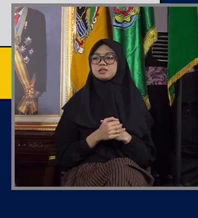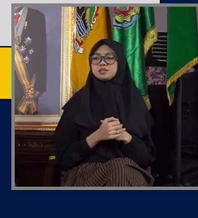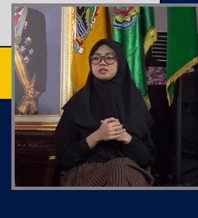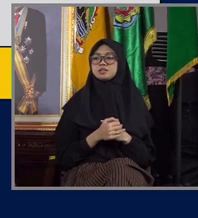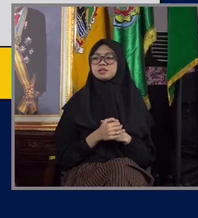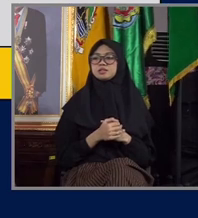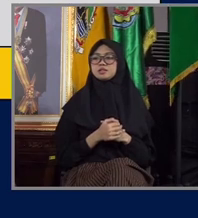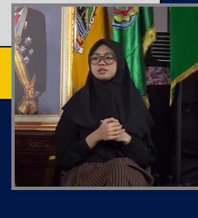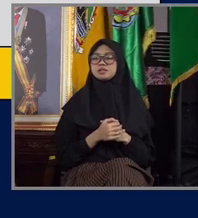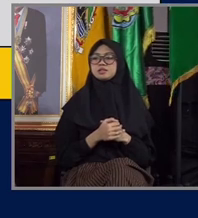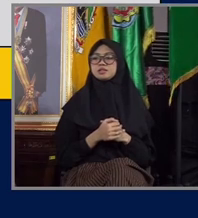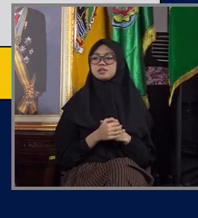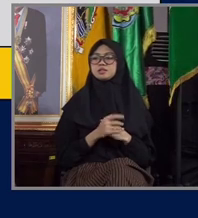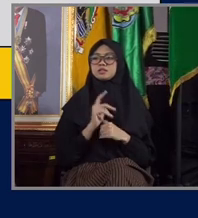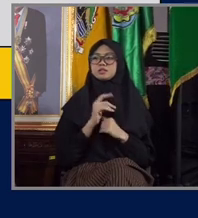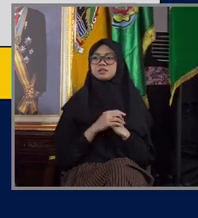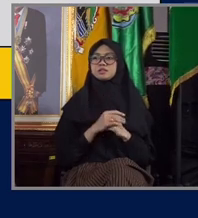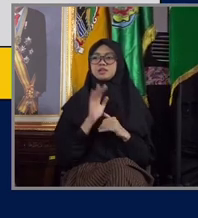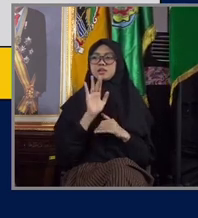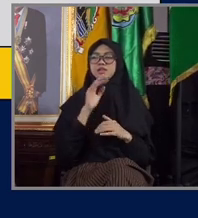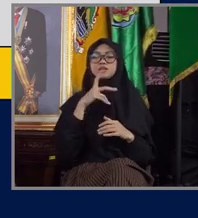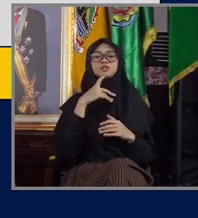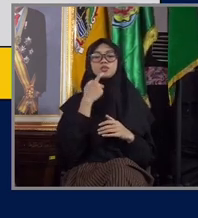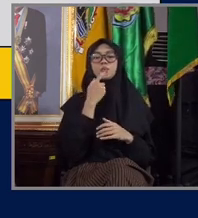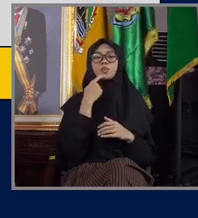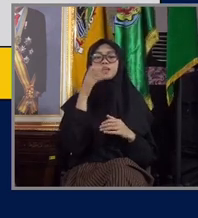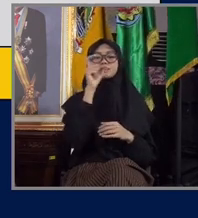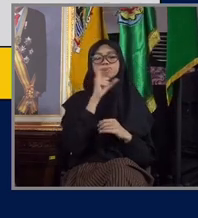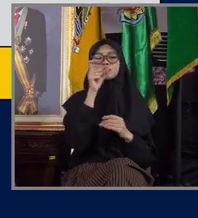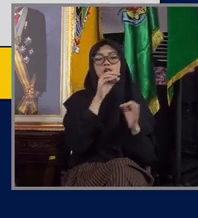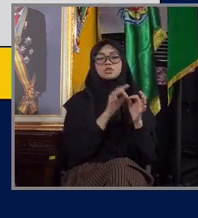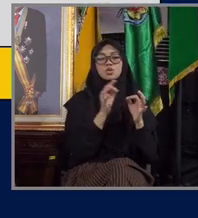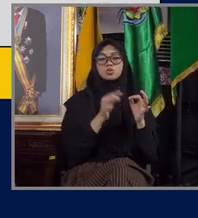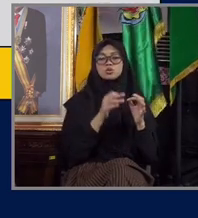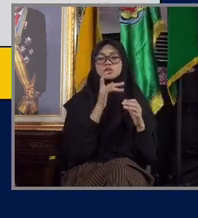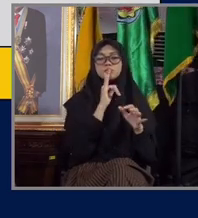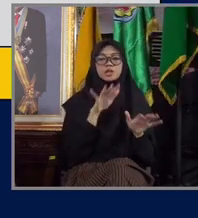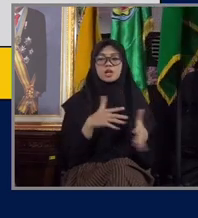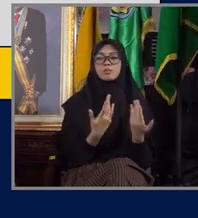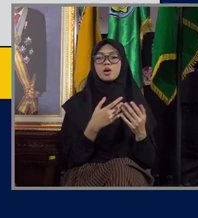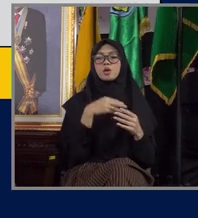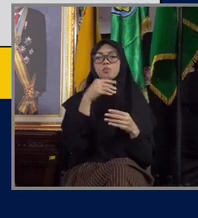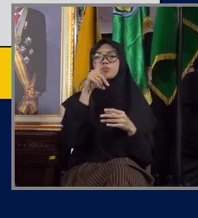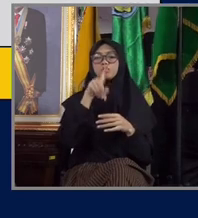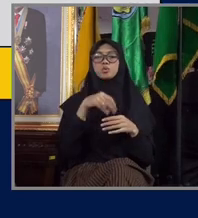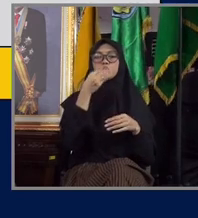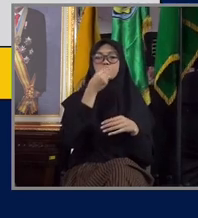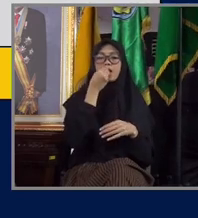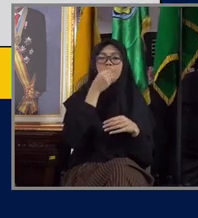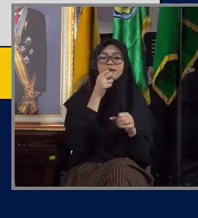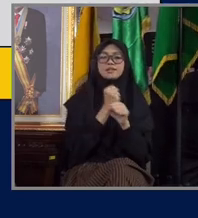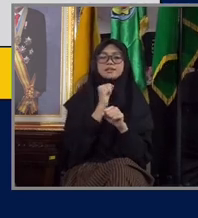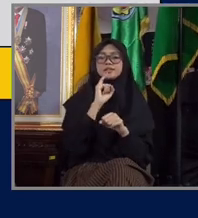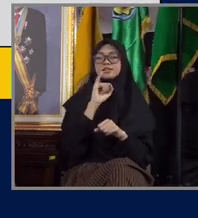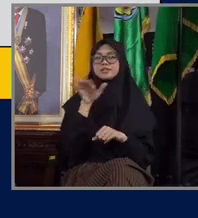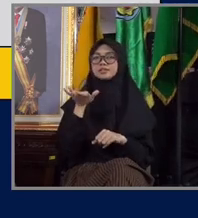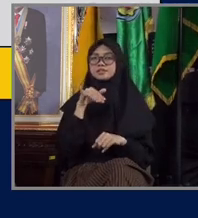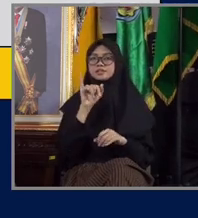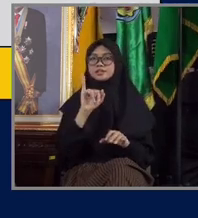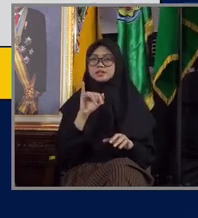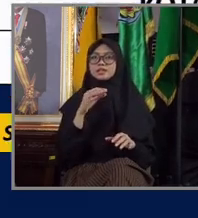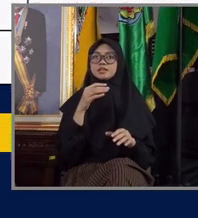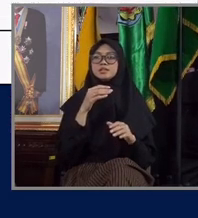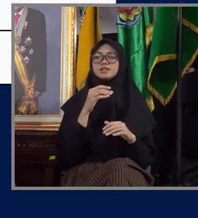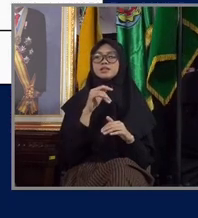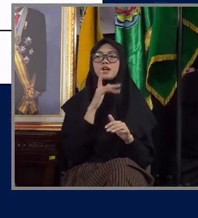berburu kita buruk kita buruk ya nanti kita carikan caranya Apakah asupan gizinya mereka yang sejak hamil kita perhatikan dan seharusnya